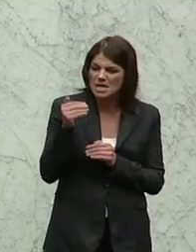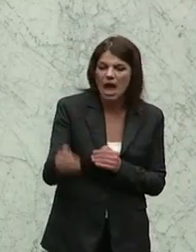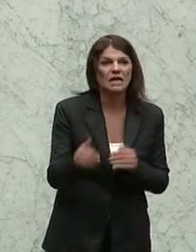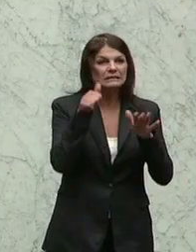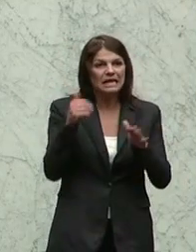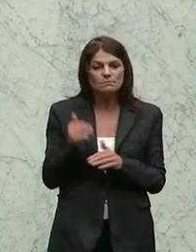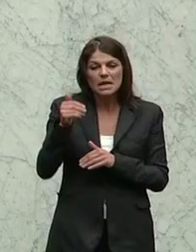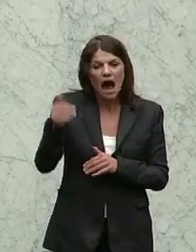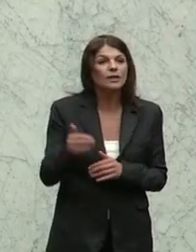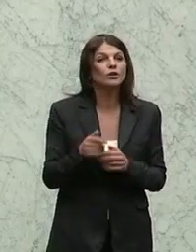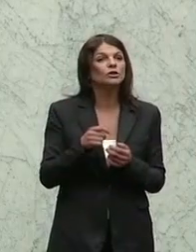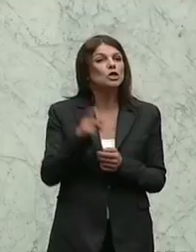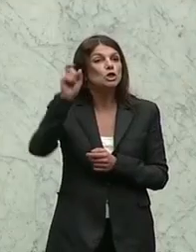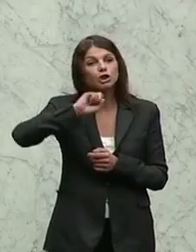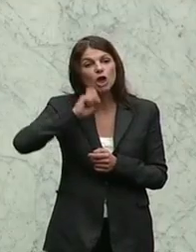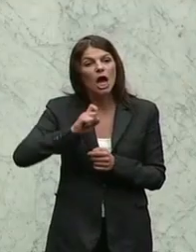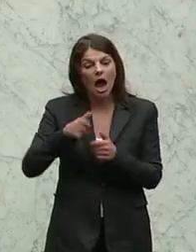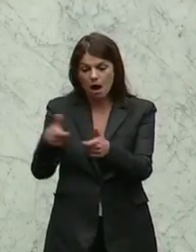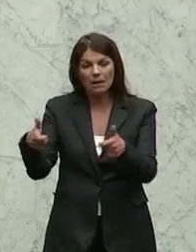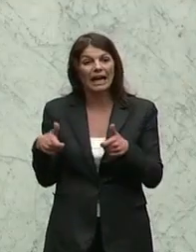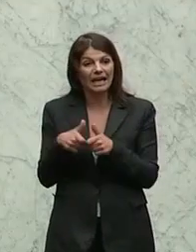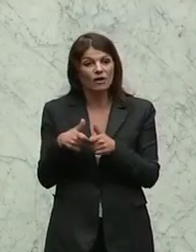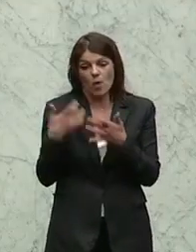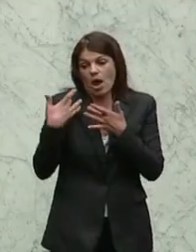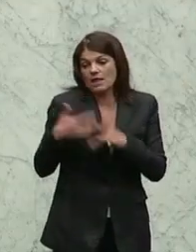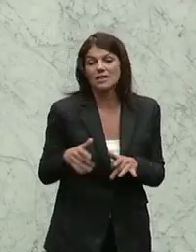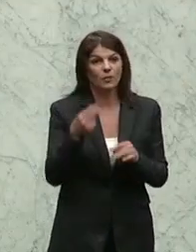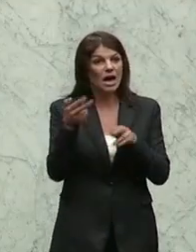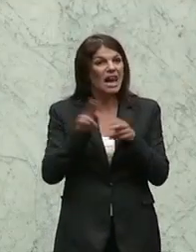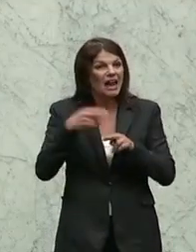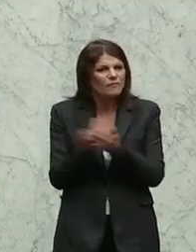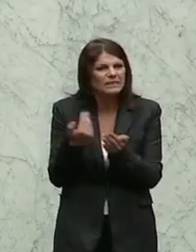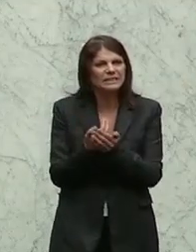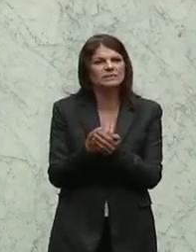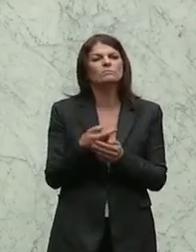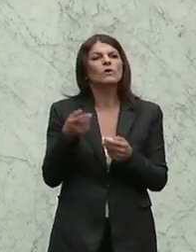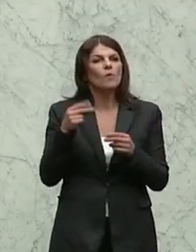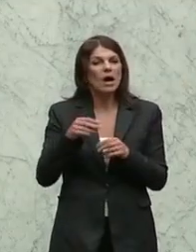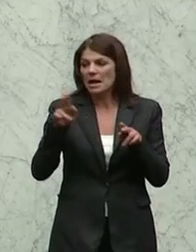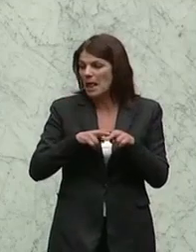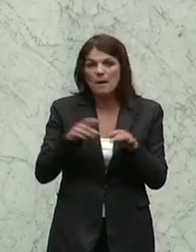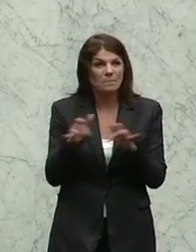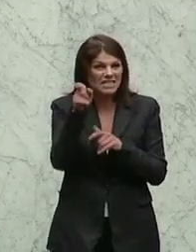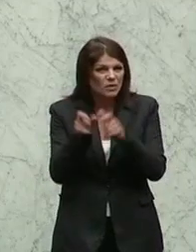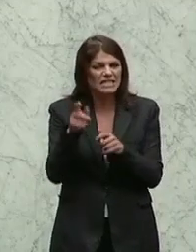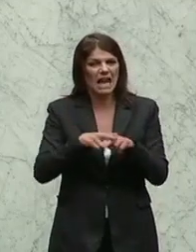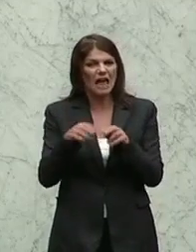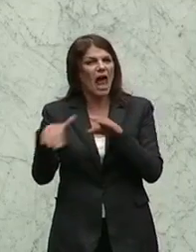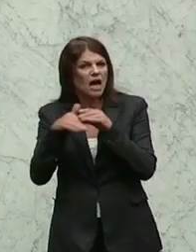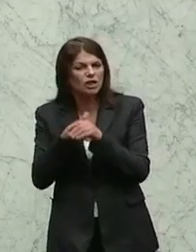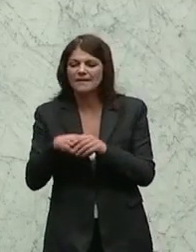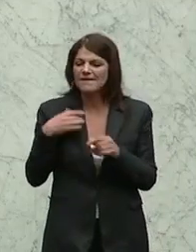Milliarden Steuer Paket zur Entlastung der kleinen Einkommen, der Pensionisten und so weiter, der kleinen Angestellten,